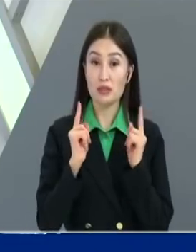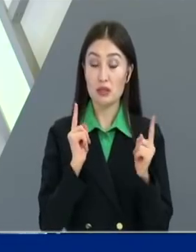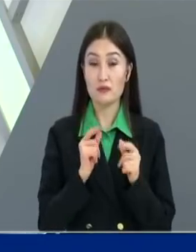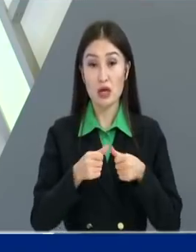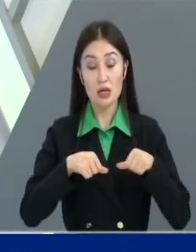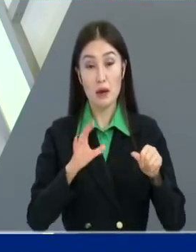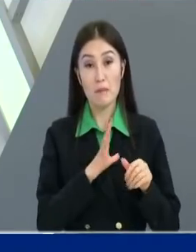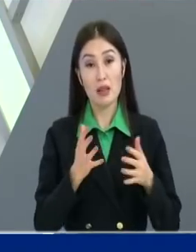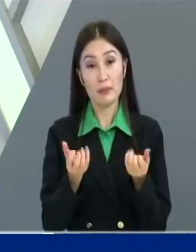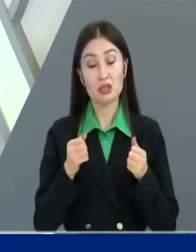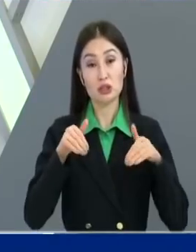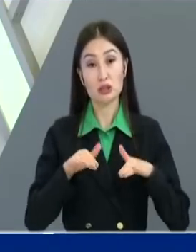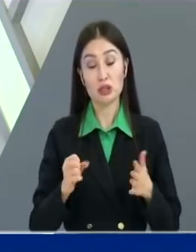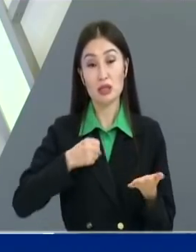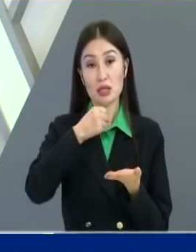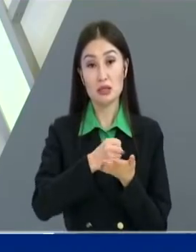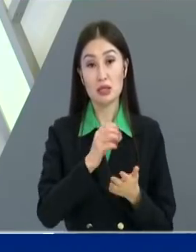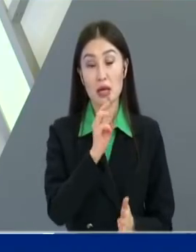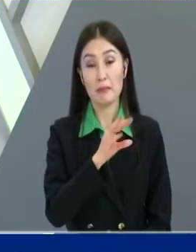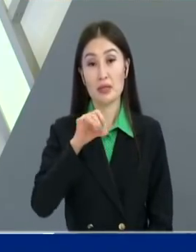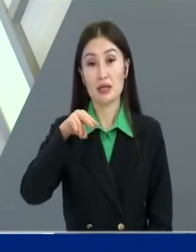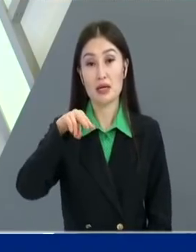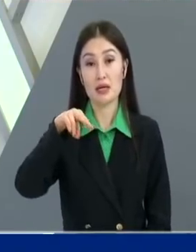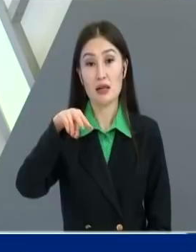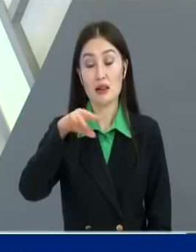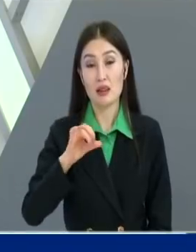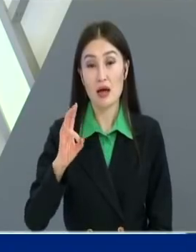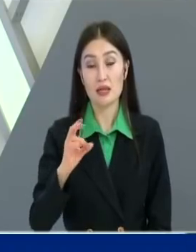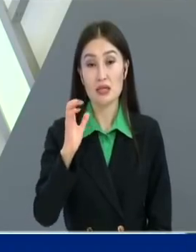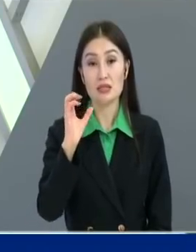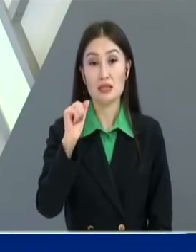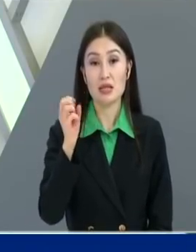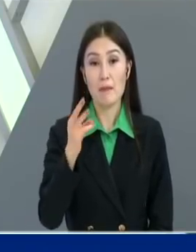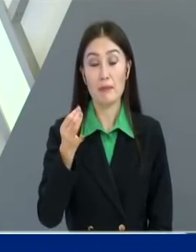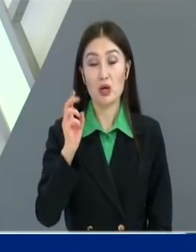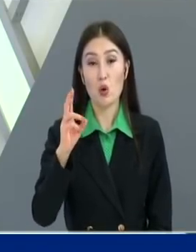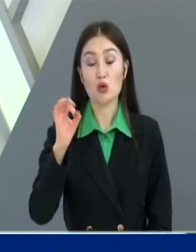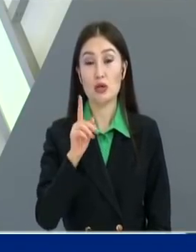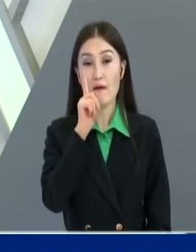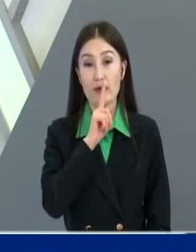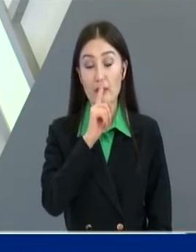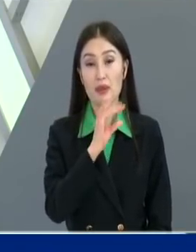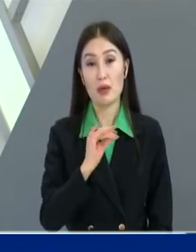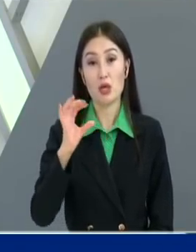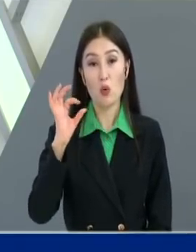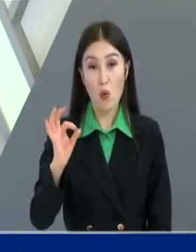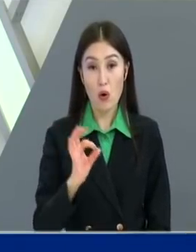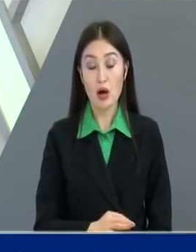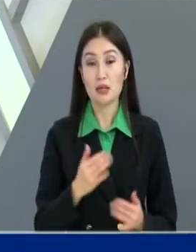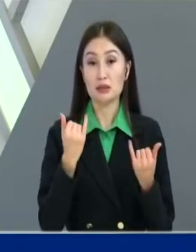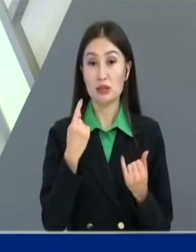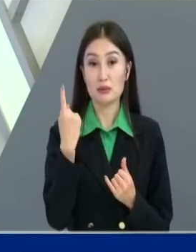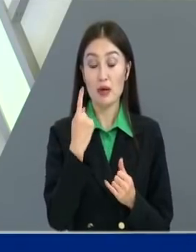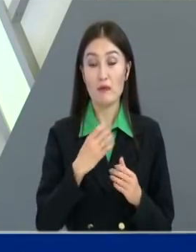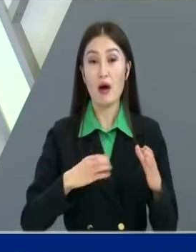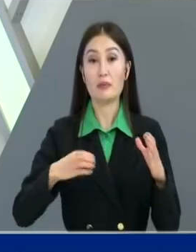коллективом, было принято решение назначить Мирлана Самыйкоджо временным координатором по работе КТРК. Сейчас работа первого